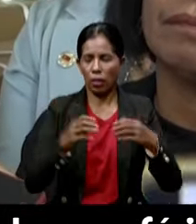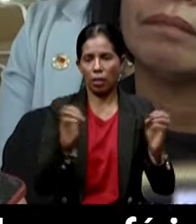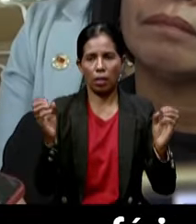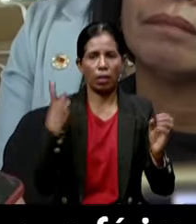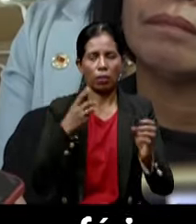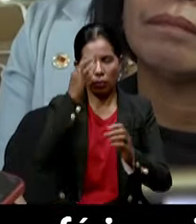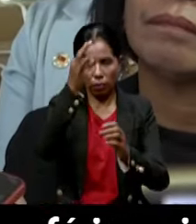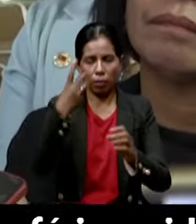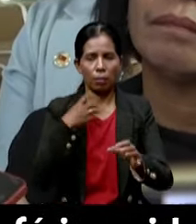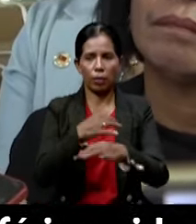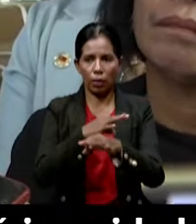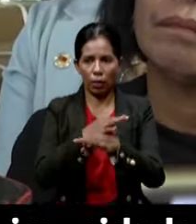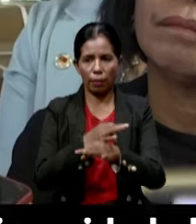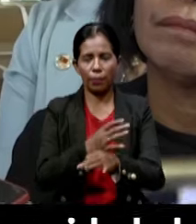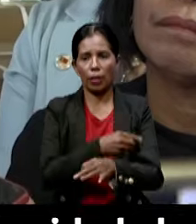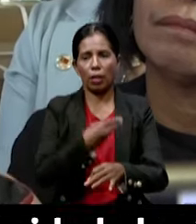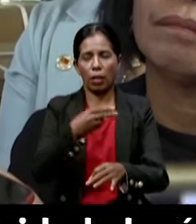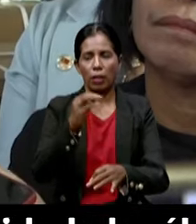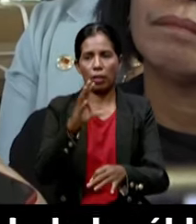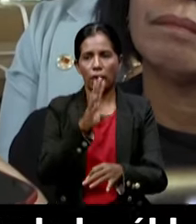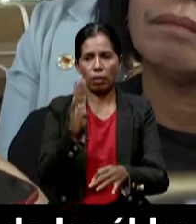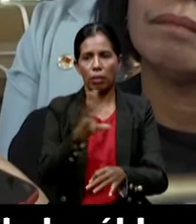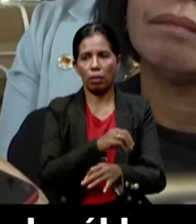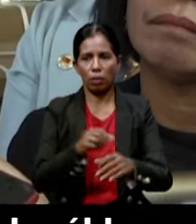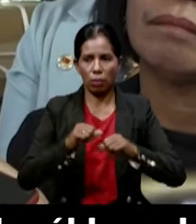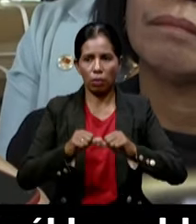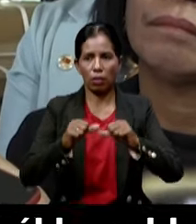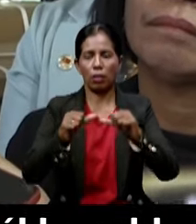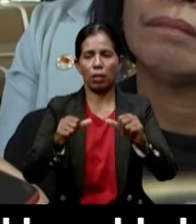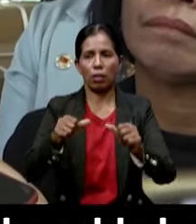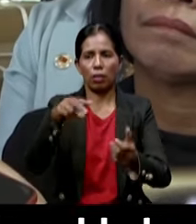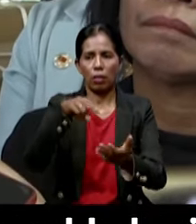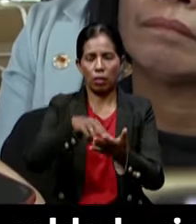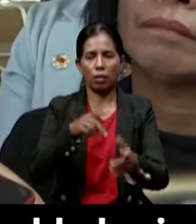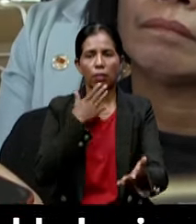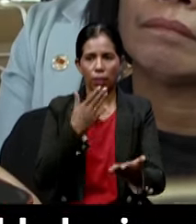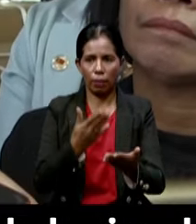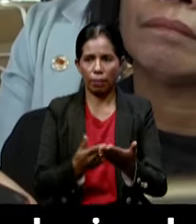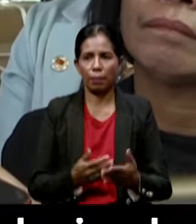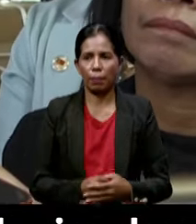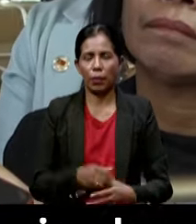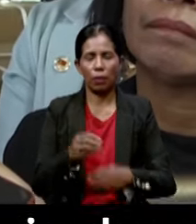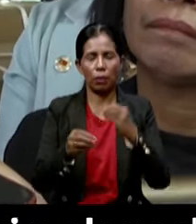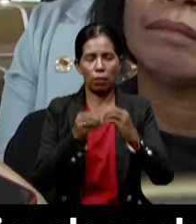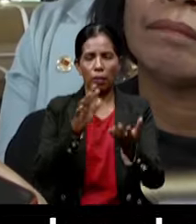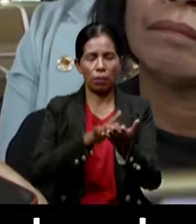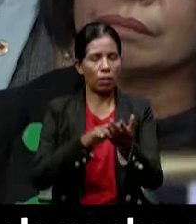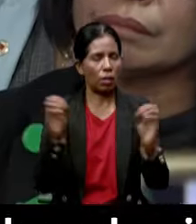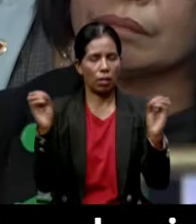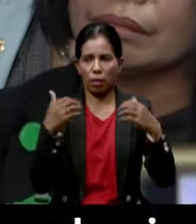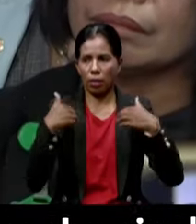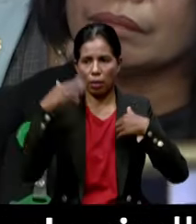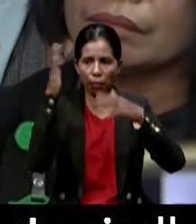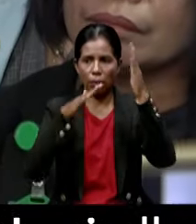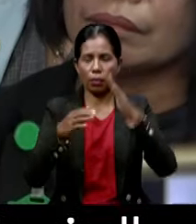amisi hadiah. Temporarimente ha anjebe 14% lao. Ne se standar normal hela. Kono bae moruk lah iha problema.